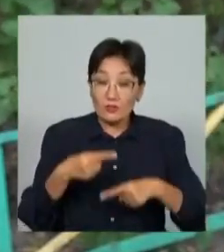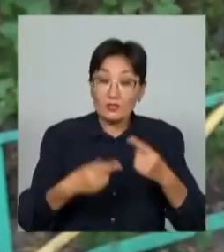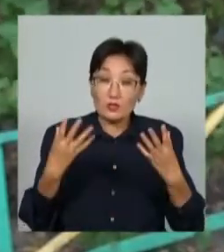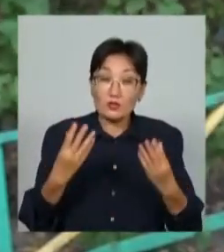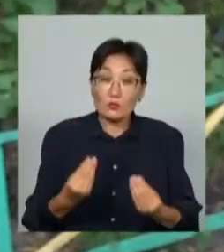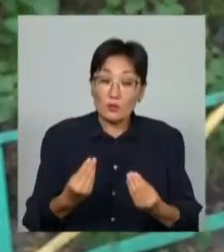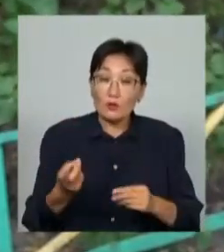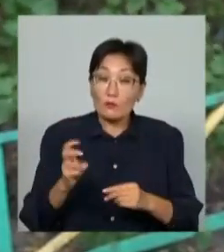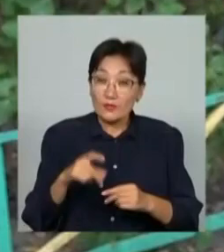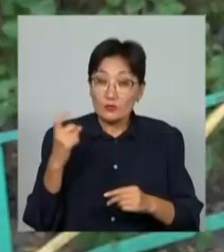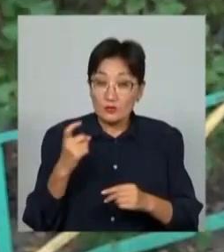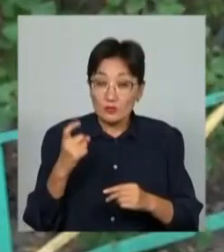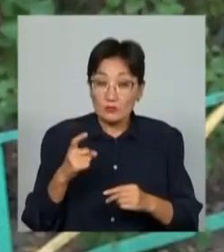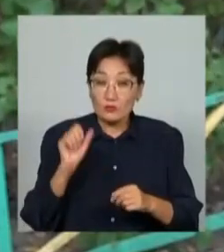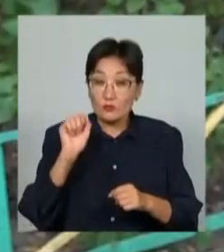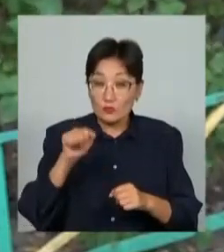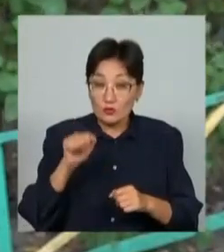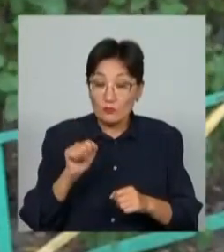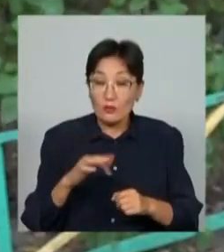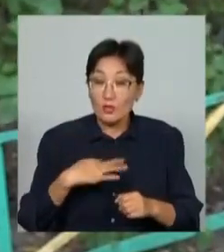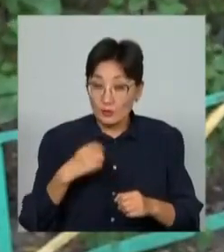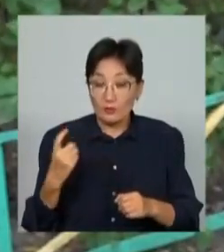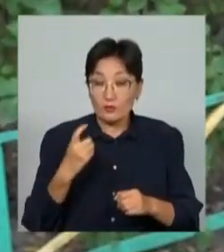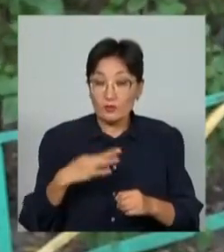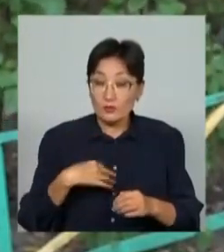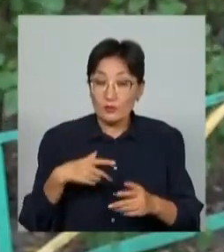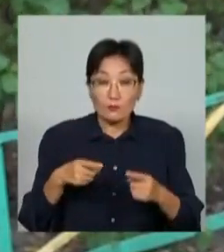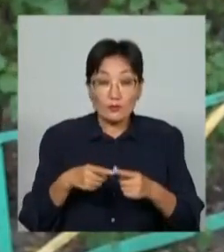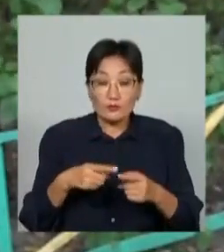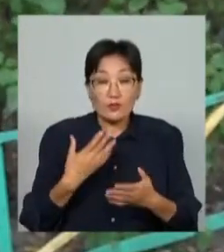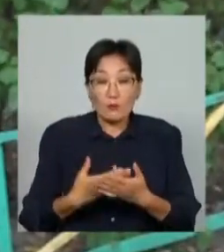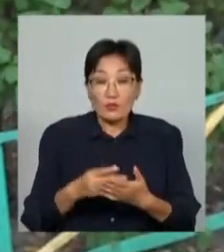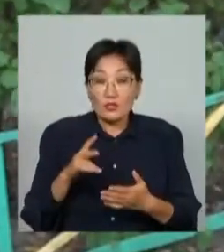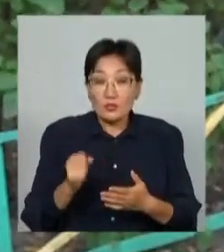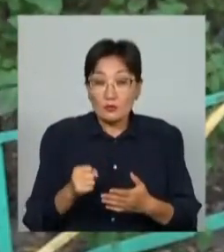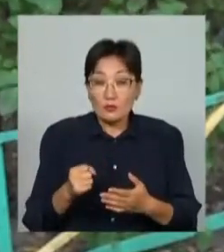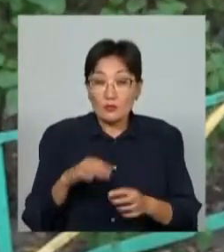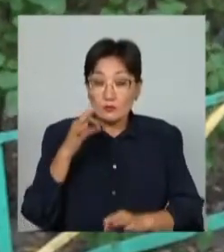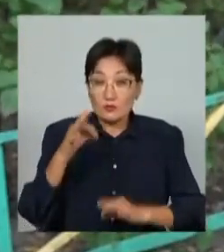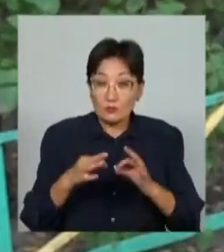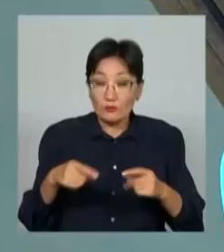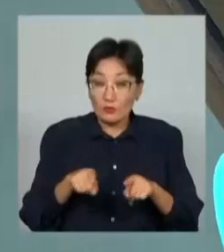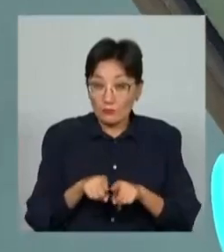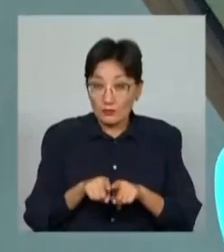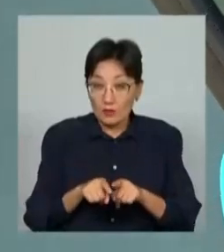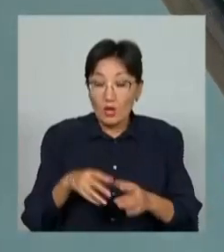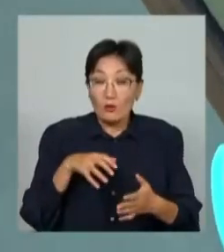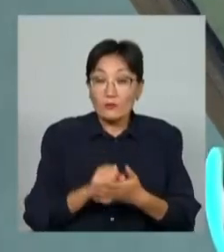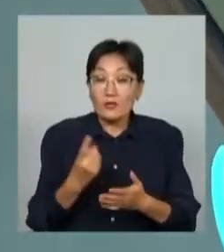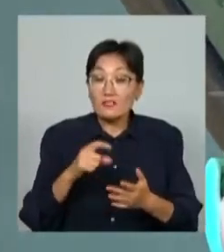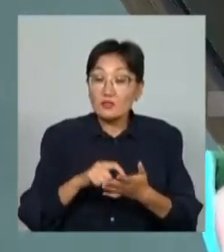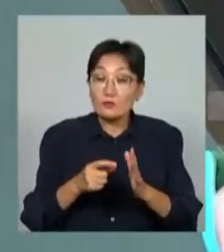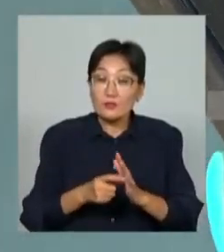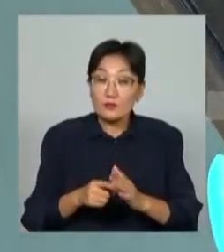день приходит хозяин, стучится в квартиру, говорит, я хозяин, я ее сдавал, допустим, на сутки эту квартиру. Сейчас аренда